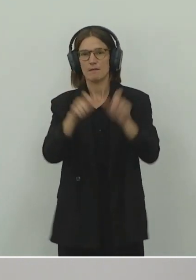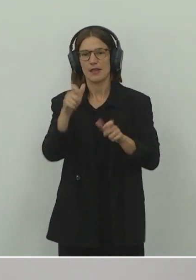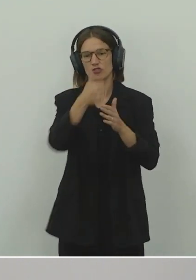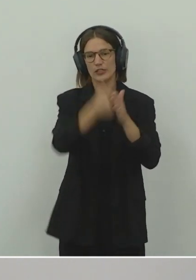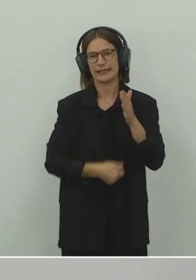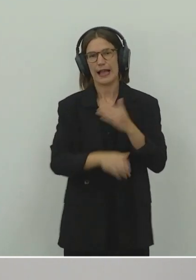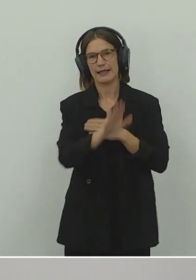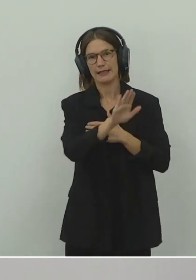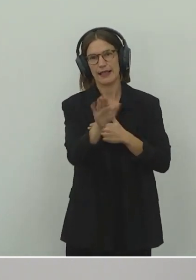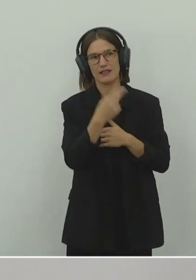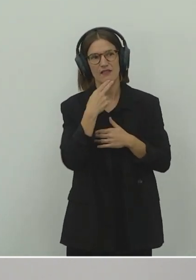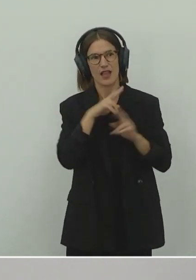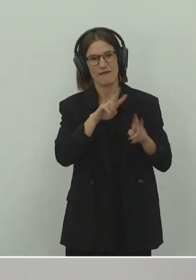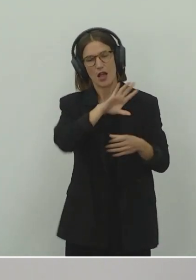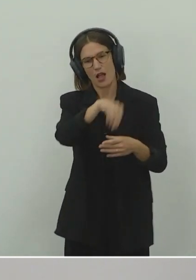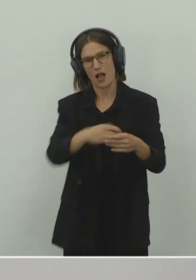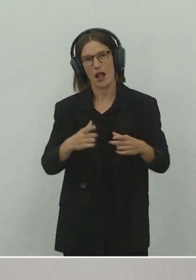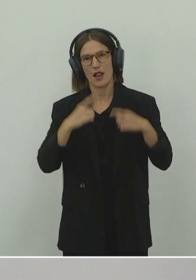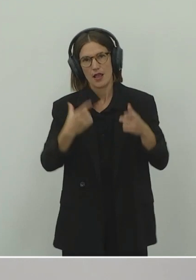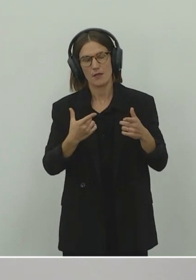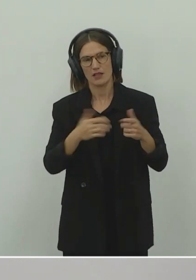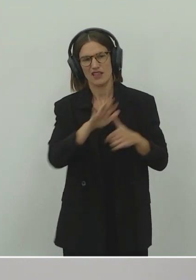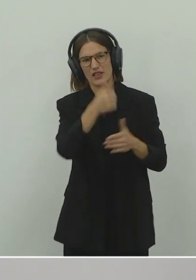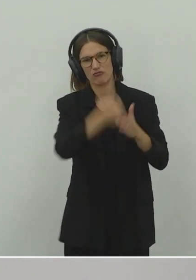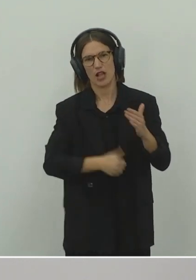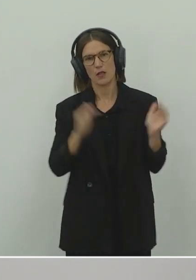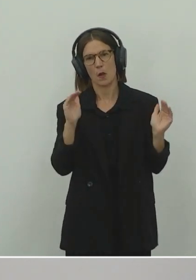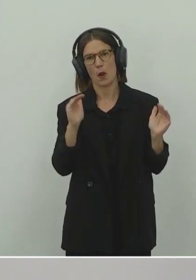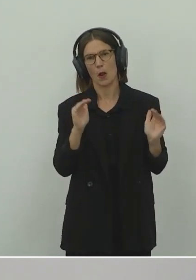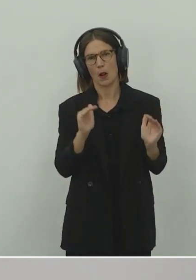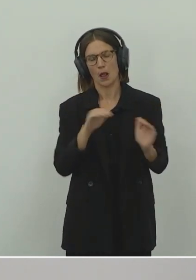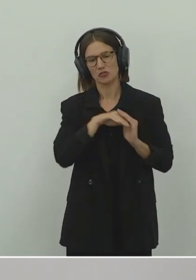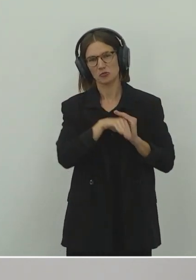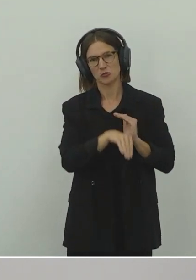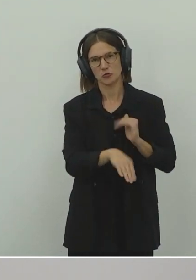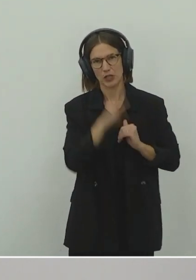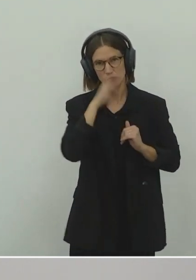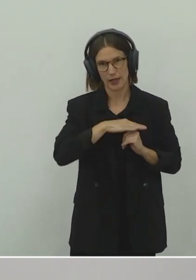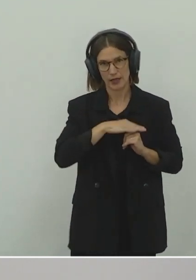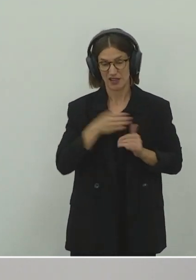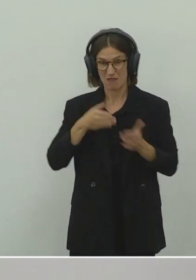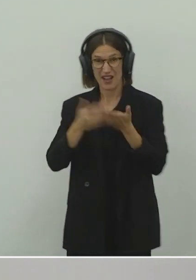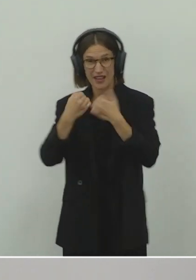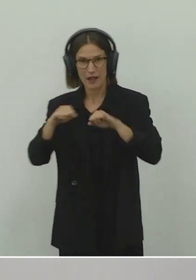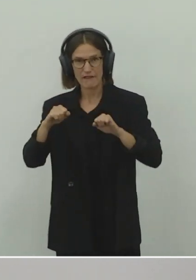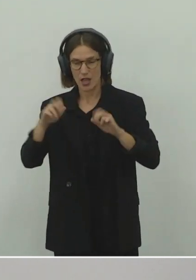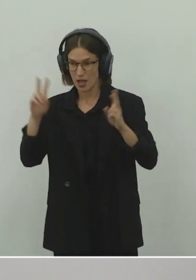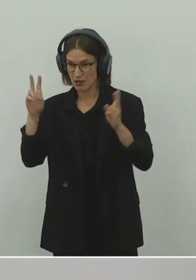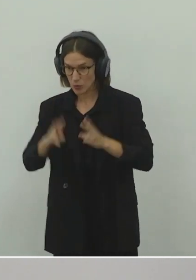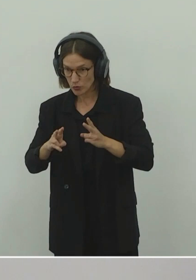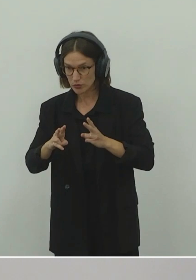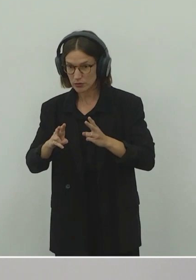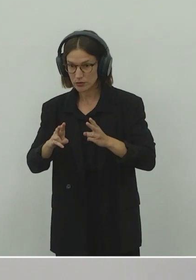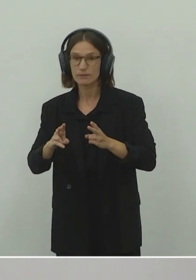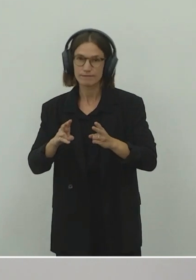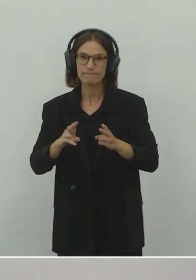leben, einfach immer weiter verschlechtert und nach unten schraubt. Wer bei der Barrierefreiheit kürzt, tut es auf Kosten nicht nur von